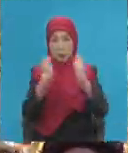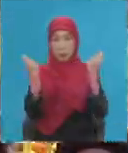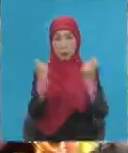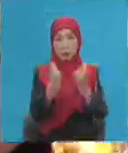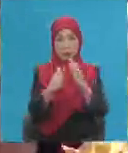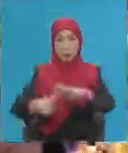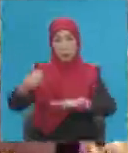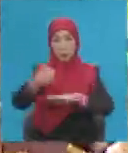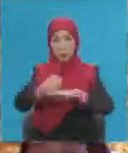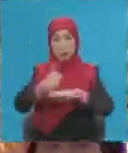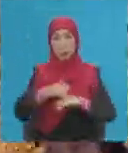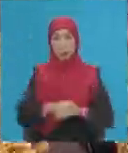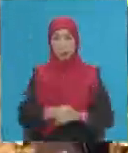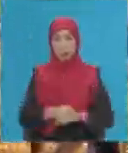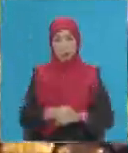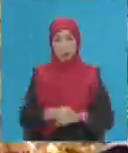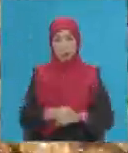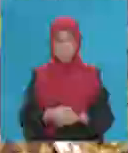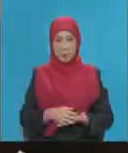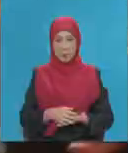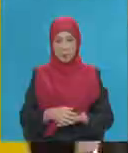dan pertubuhan.